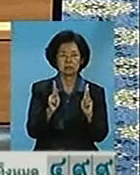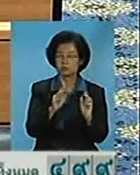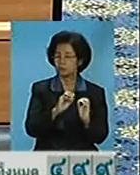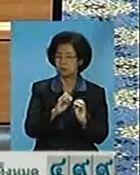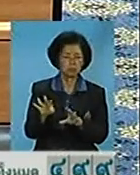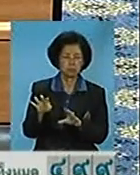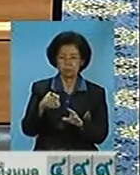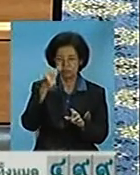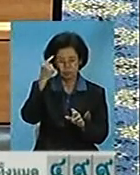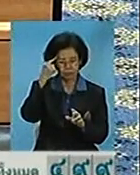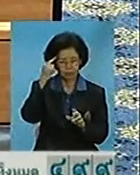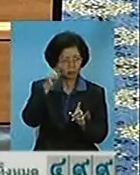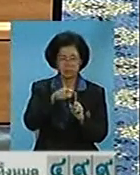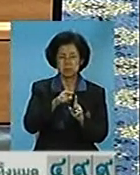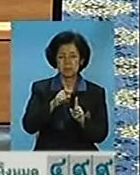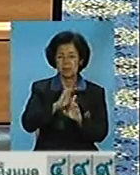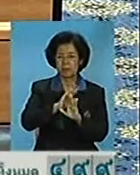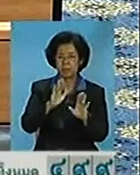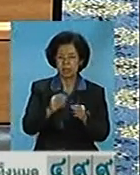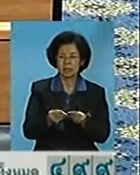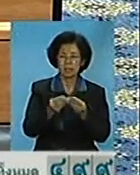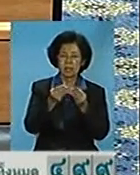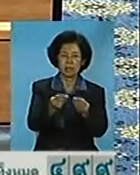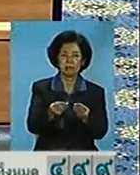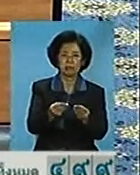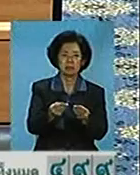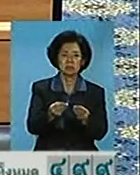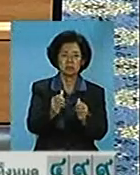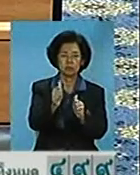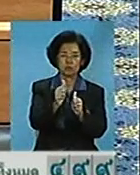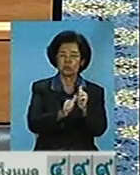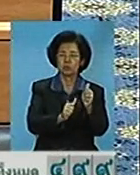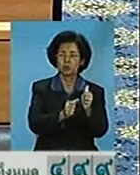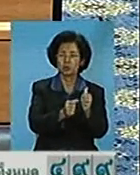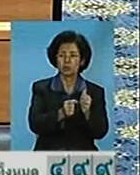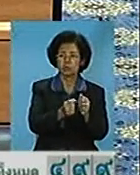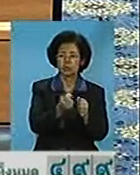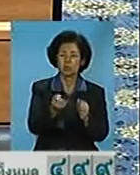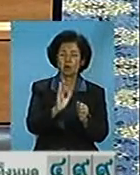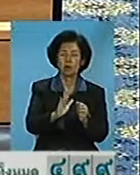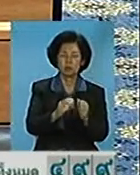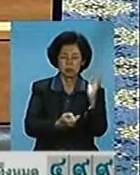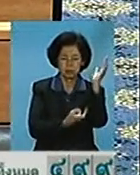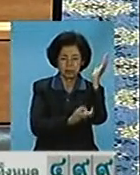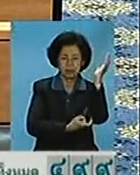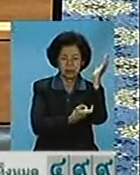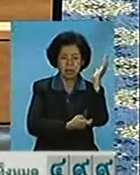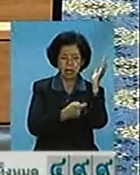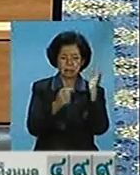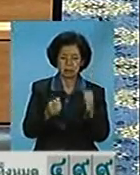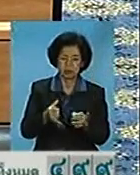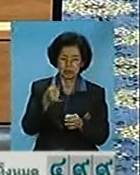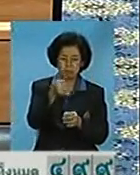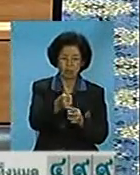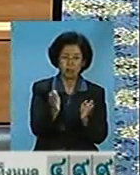จตนาที่จะไม่ให้ทุกภาคส่วนของยางพาราเข้าไปมีส่วนร่วม